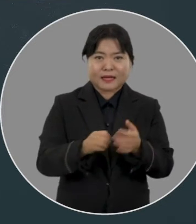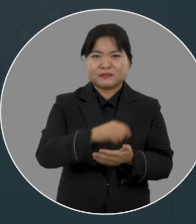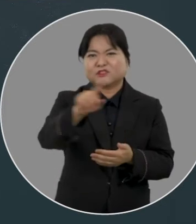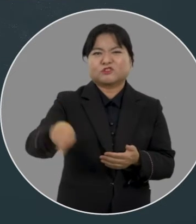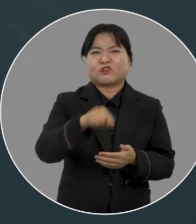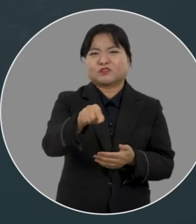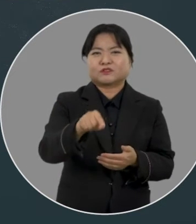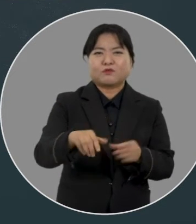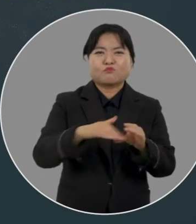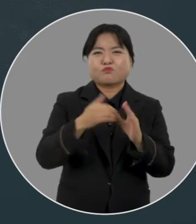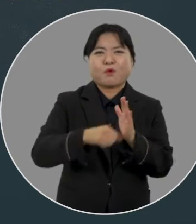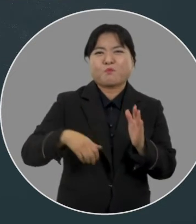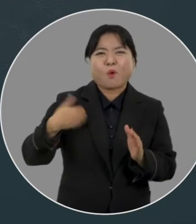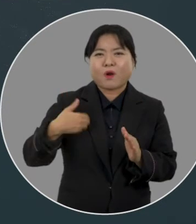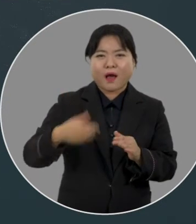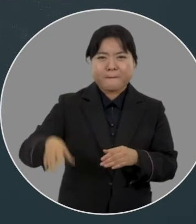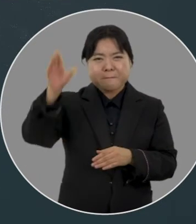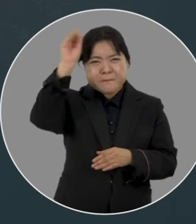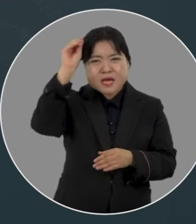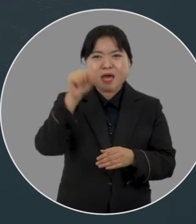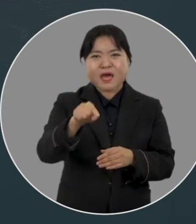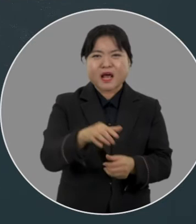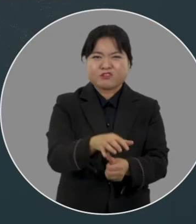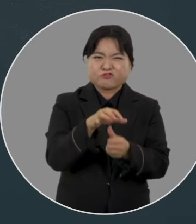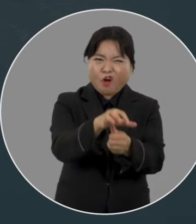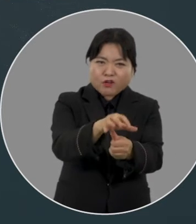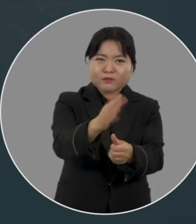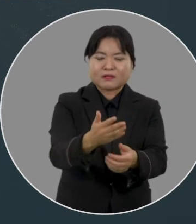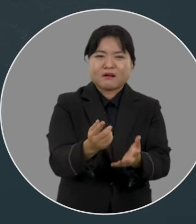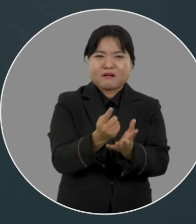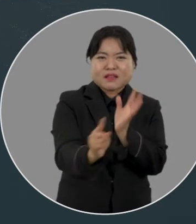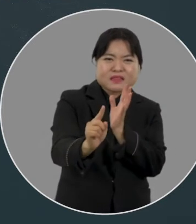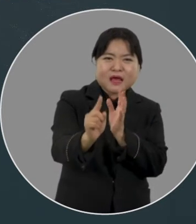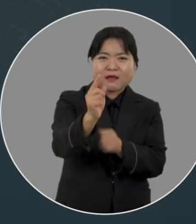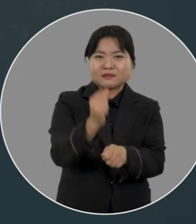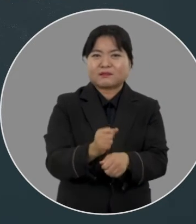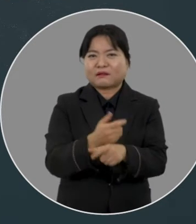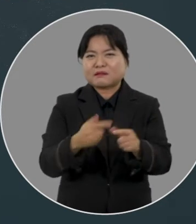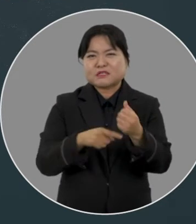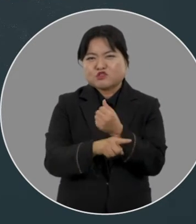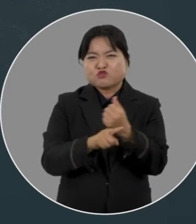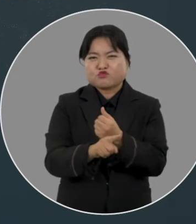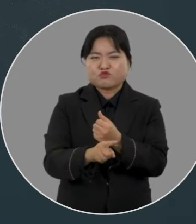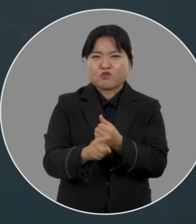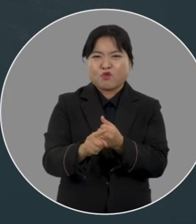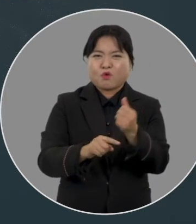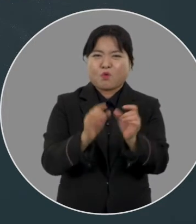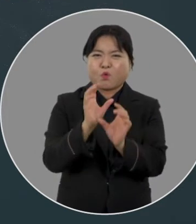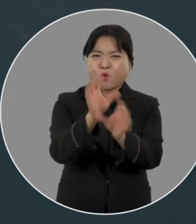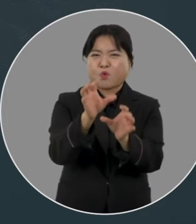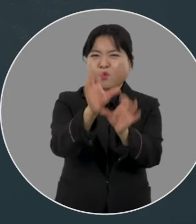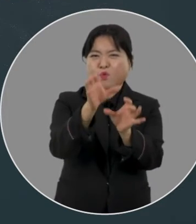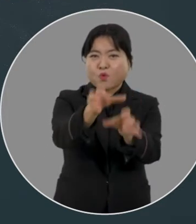너희들은 운명을 몰라, 미개해, 정체했어, 일탈했어 라고 수많은 이유를 갖다 붙이면서